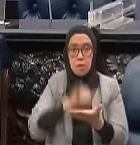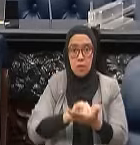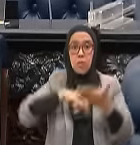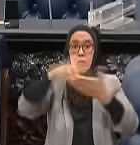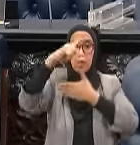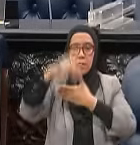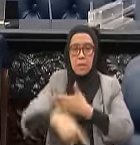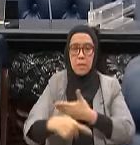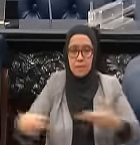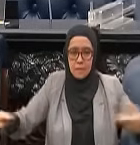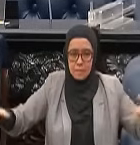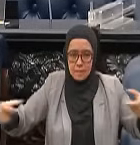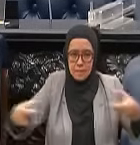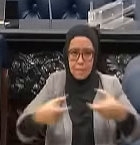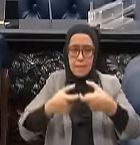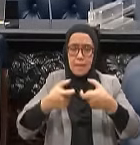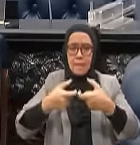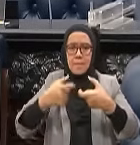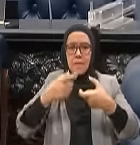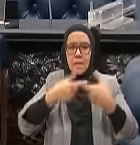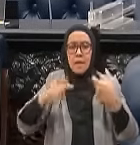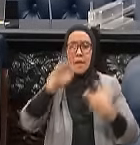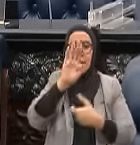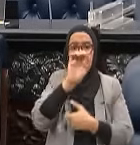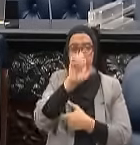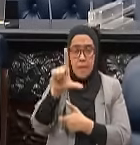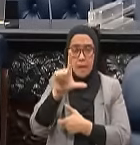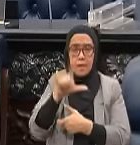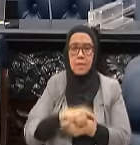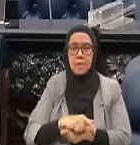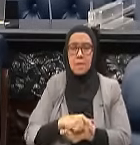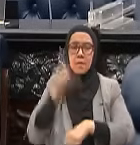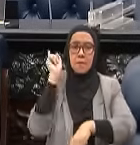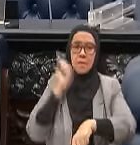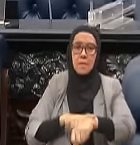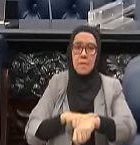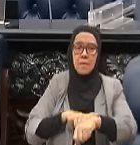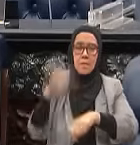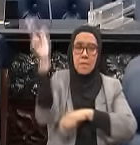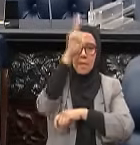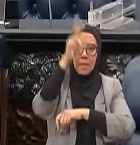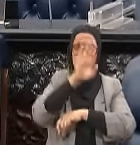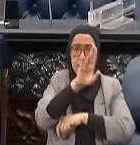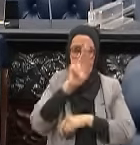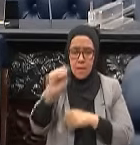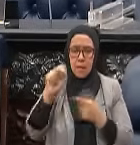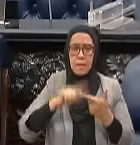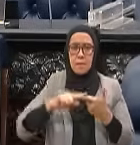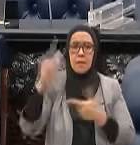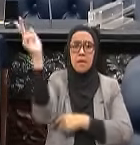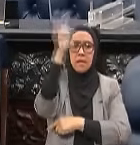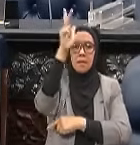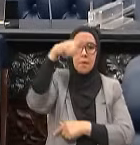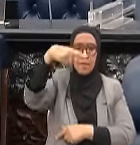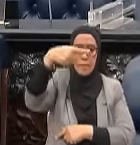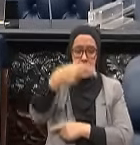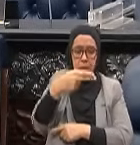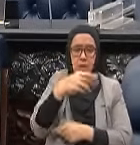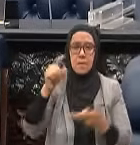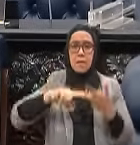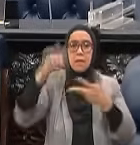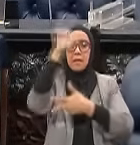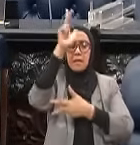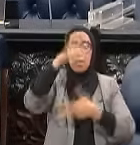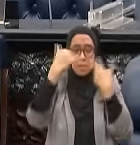semasa zaman pemerintah been paid atau kerajaan sekarang dimana polisinya tetap sama yaitu